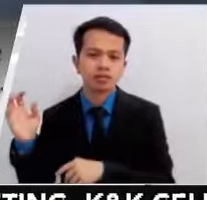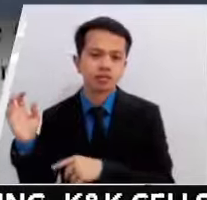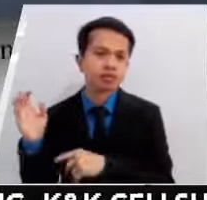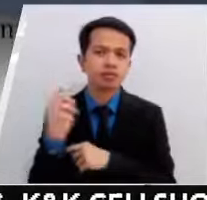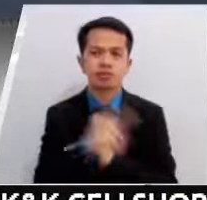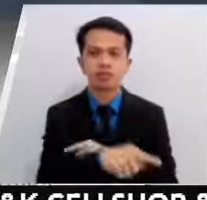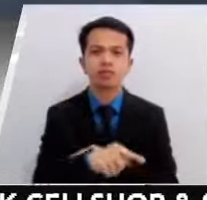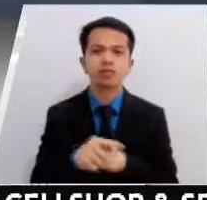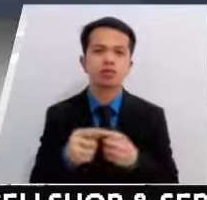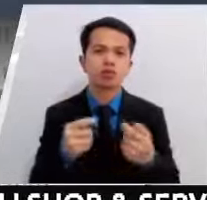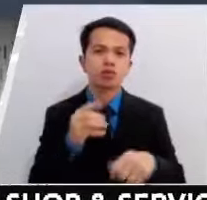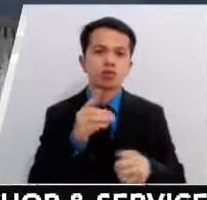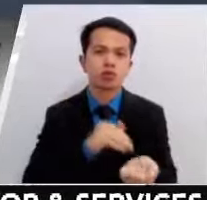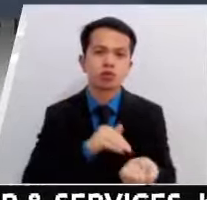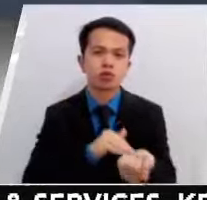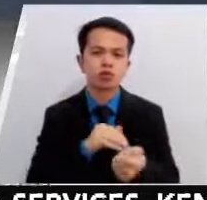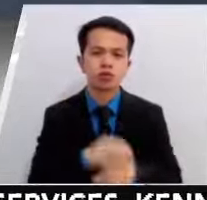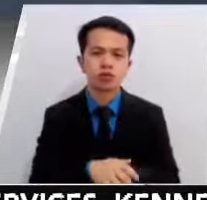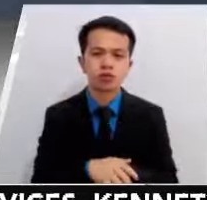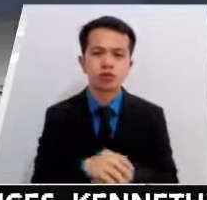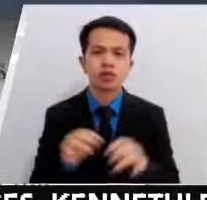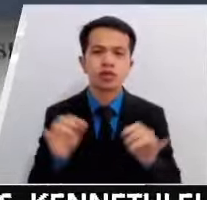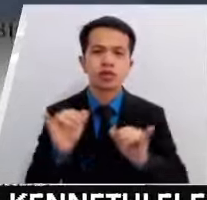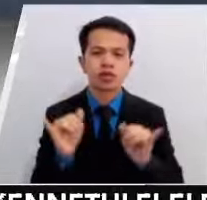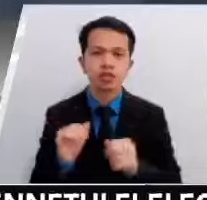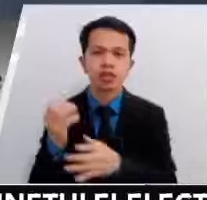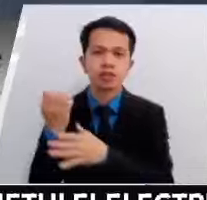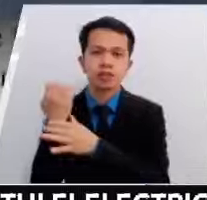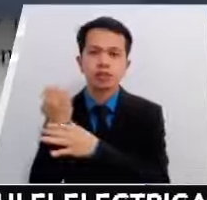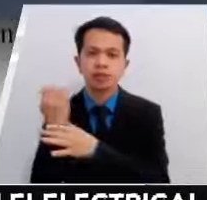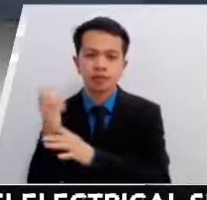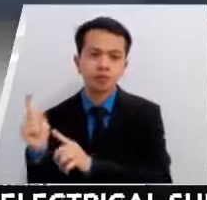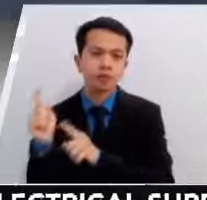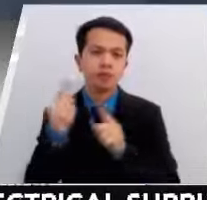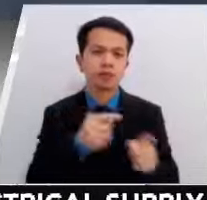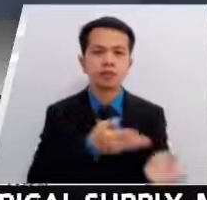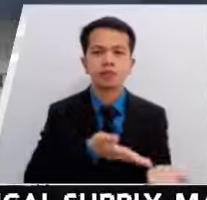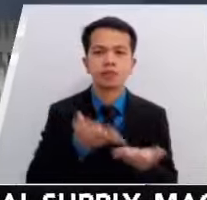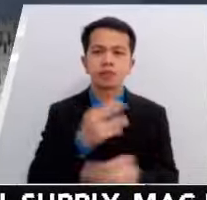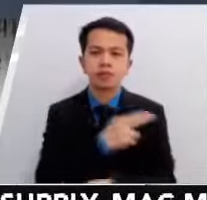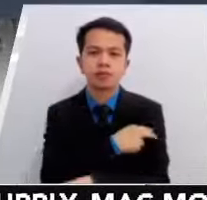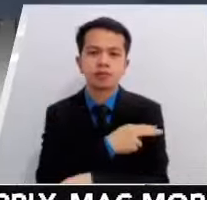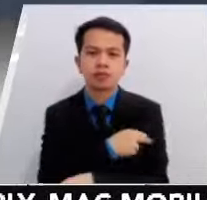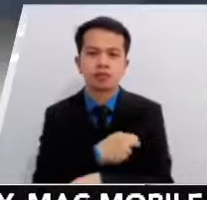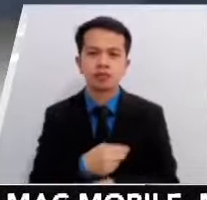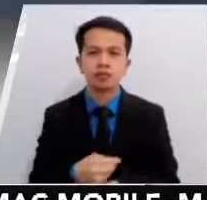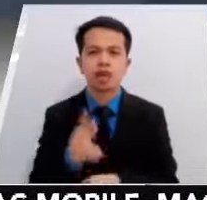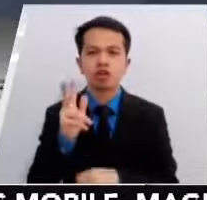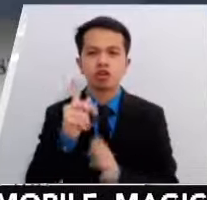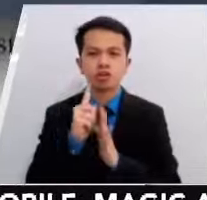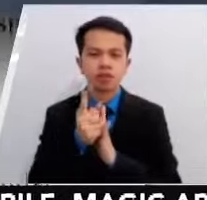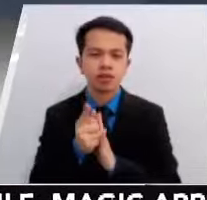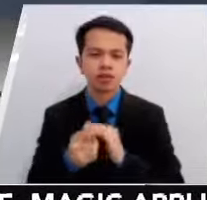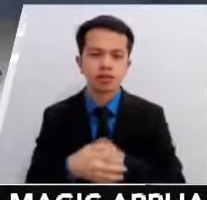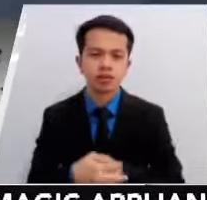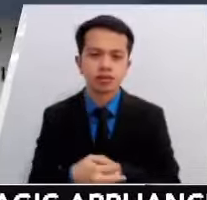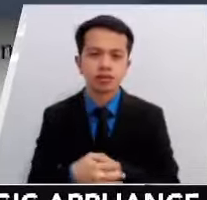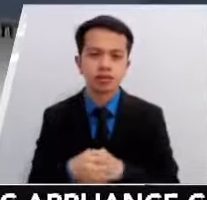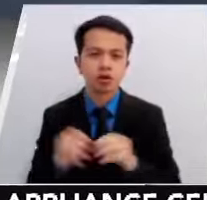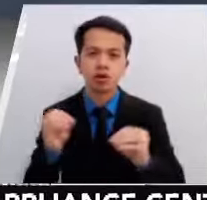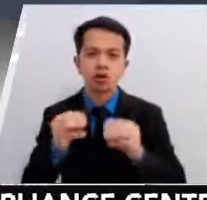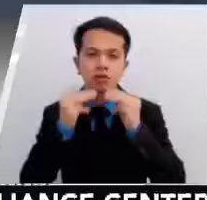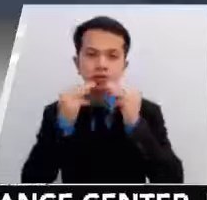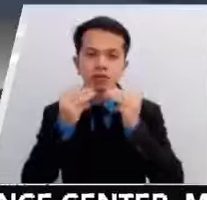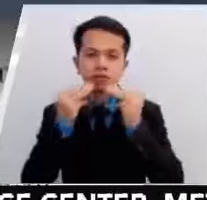Lopez. Dumating din daw ang ambulansya na nagsugod kay Lopez sa ospital wala pang kalahating oras. Wala pang pahayag si Vice President Sara